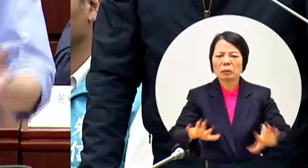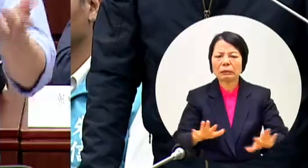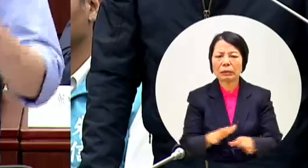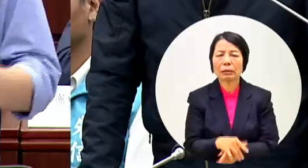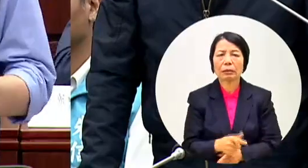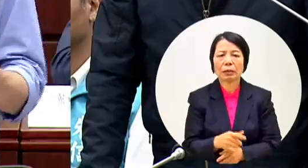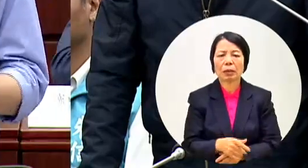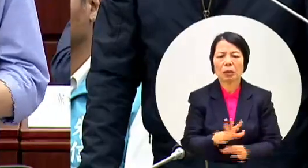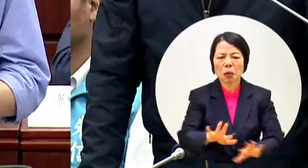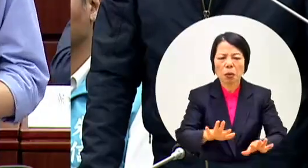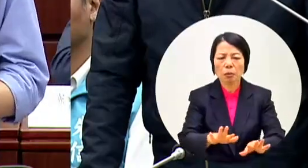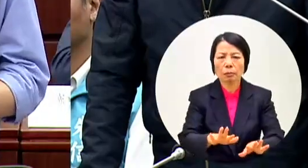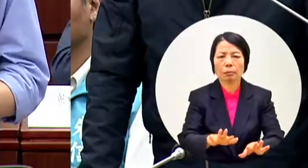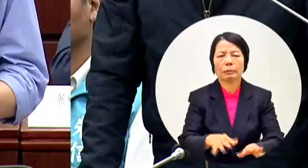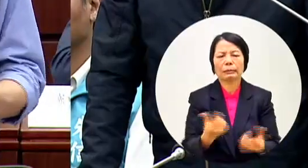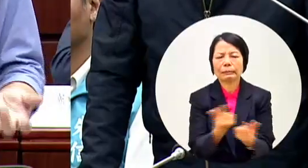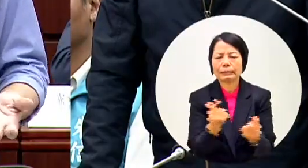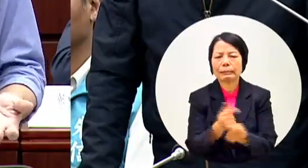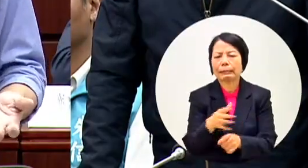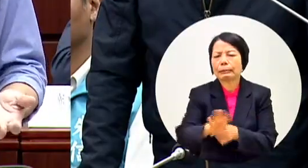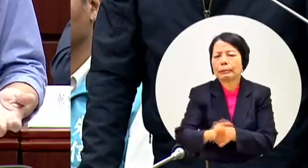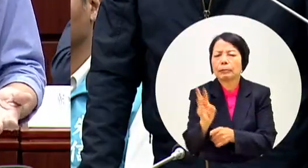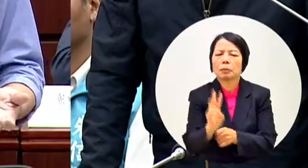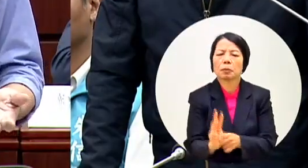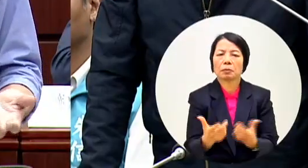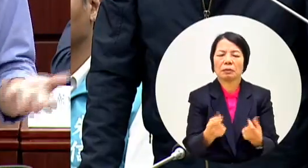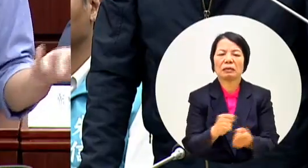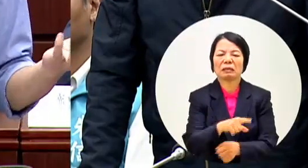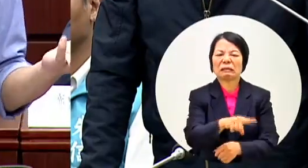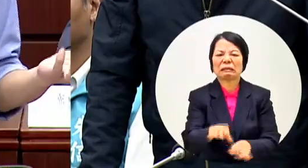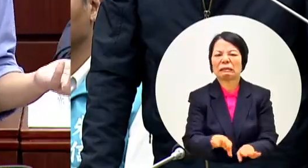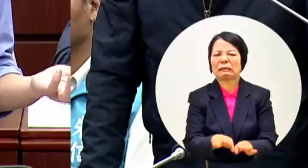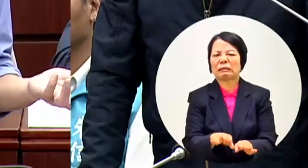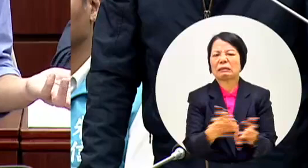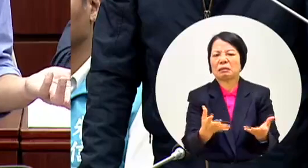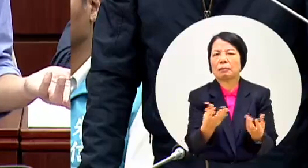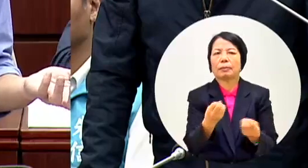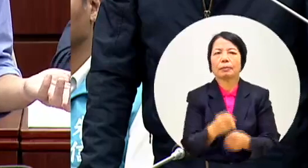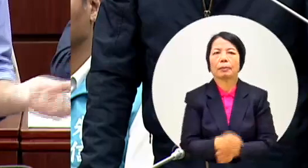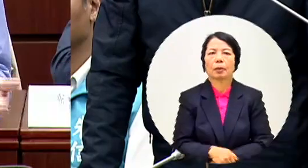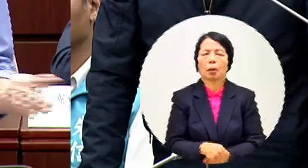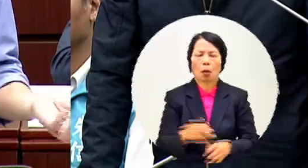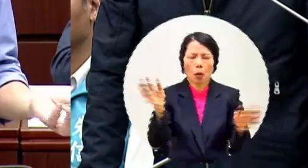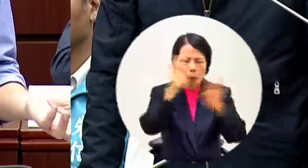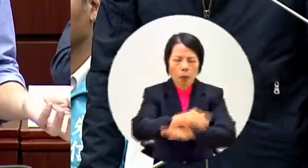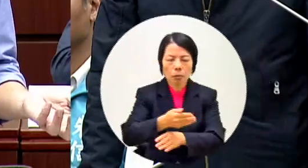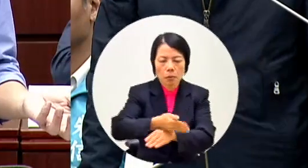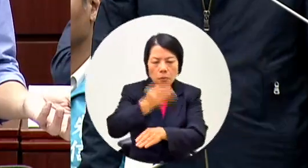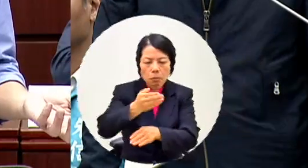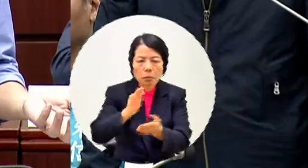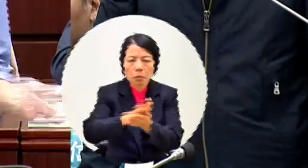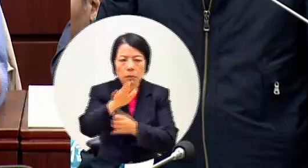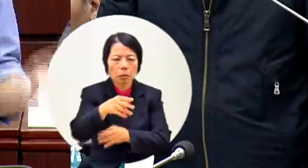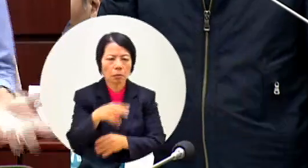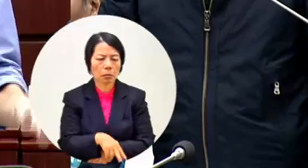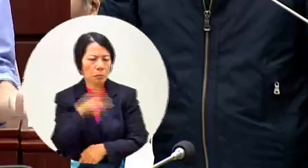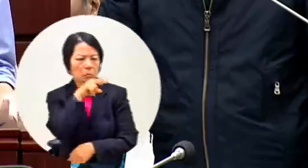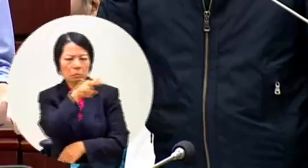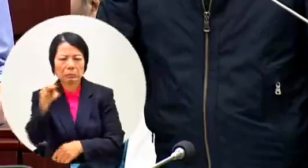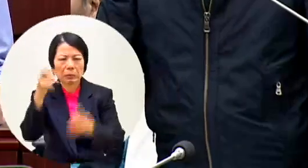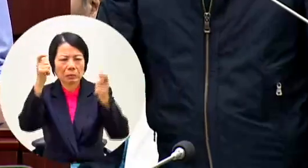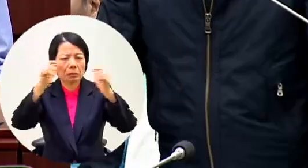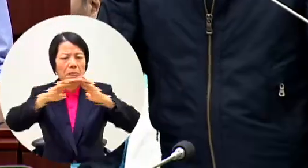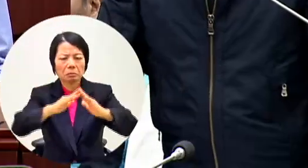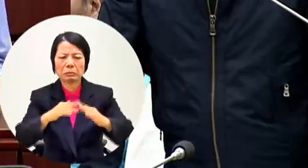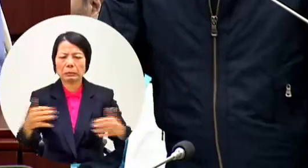们过去你马怎样，从去年晚上九点以后，我们看不到高雄有车辆，看不到有人流，这么大的一个